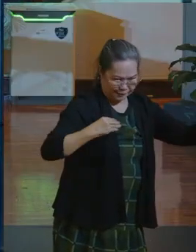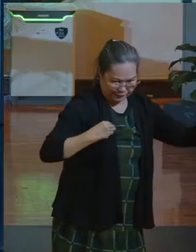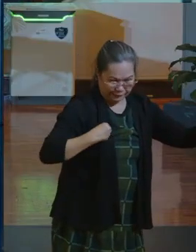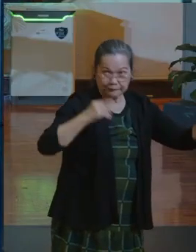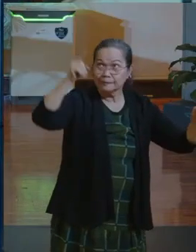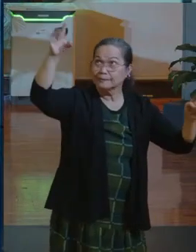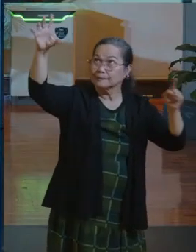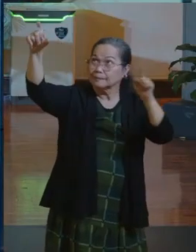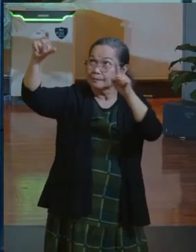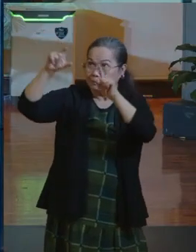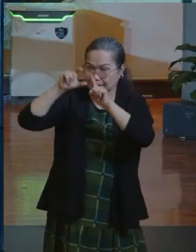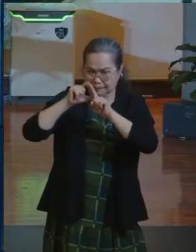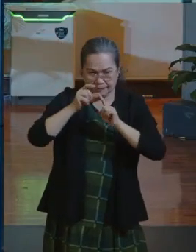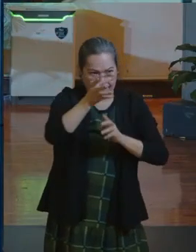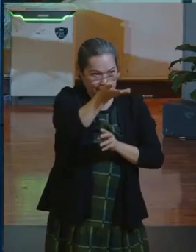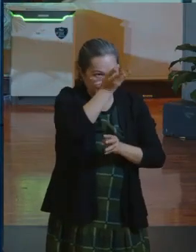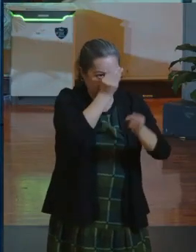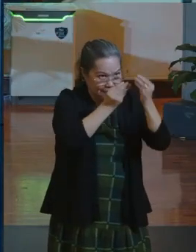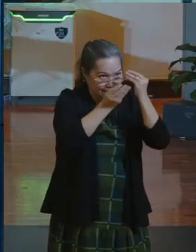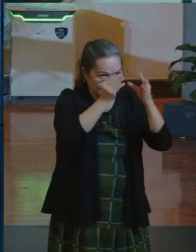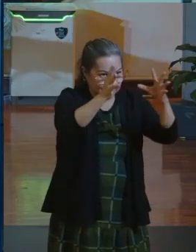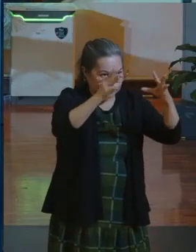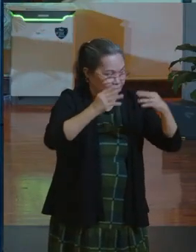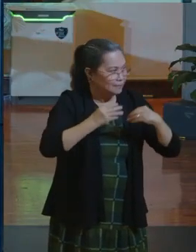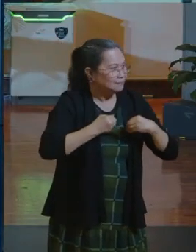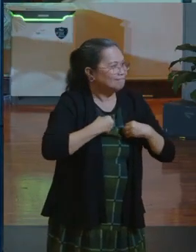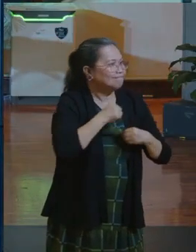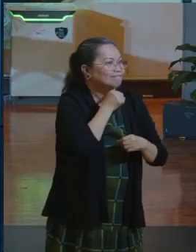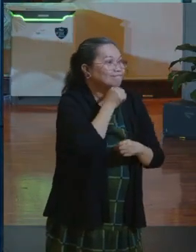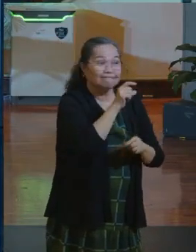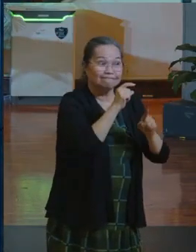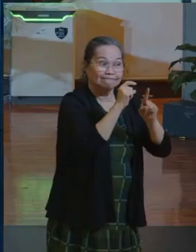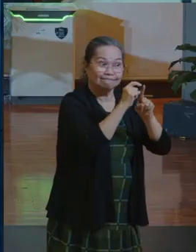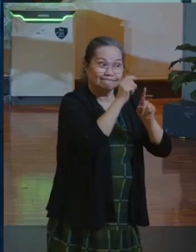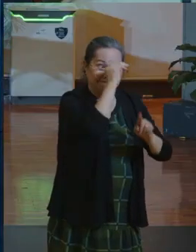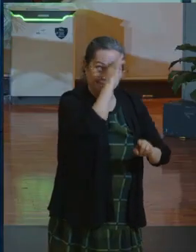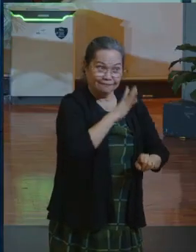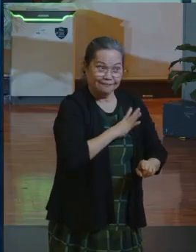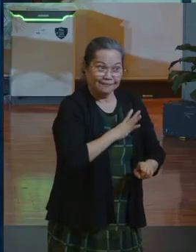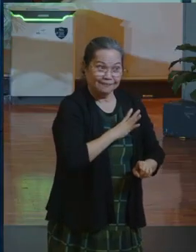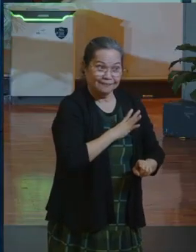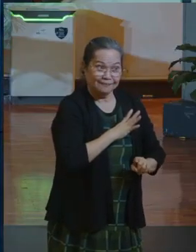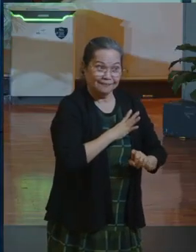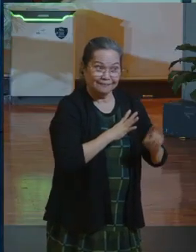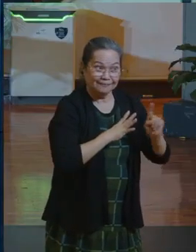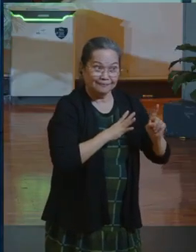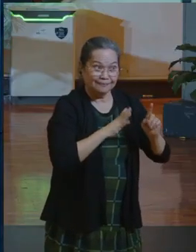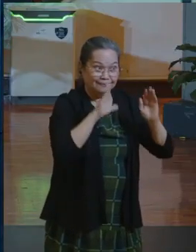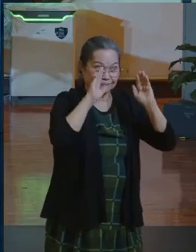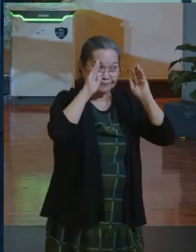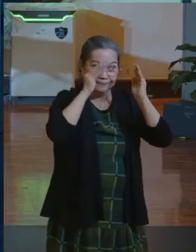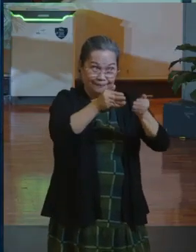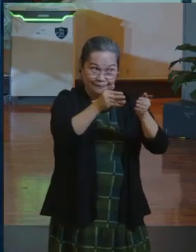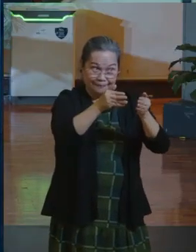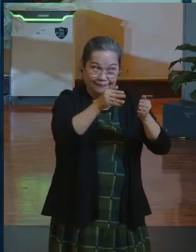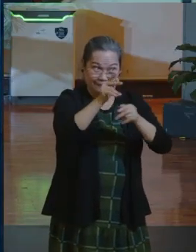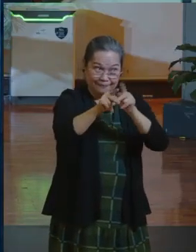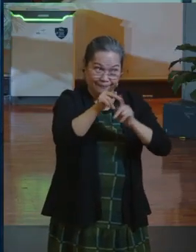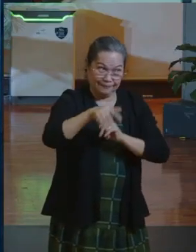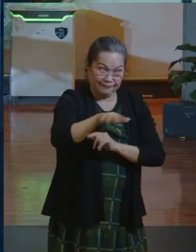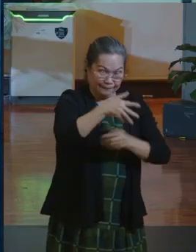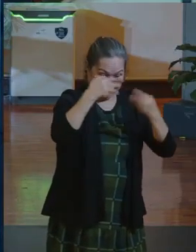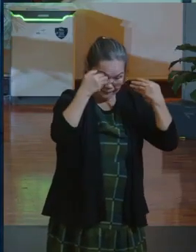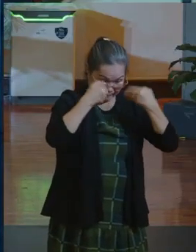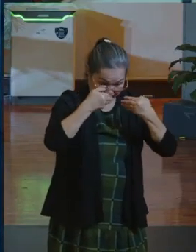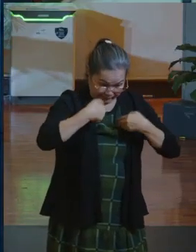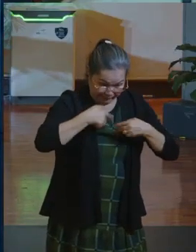you heard from us, you accepted it not as the word of men. Atensyon ay wala pa kanila. But